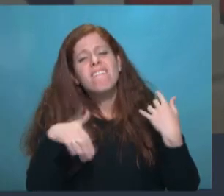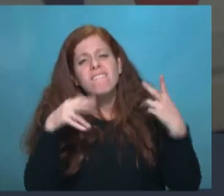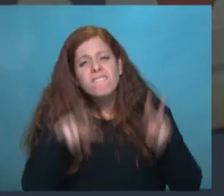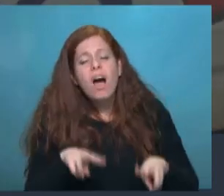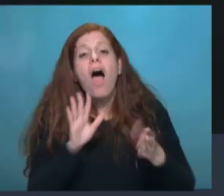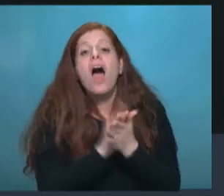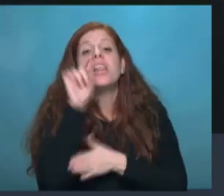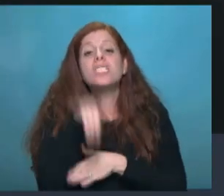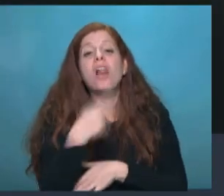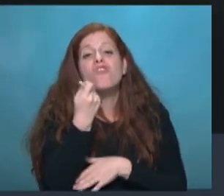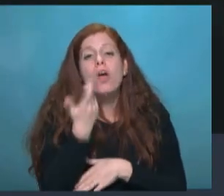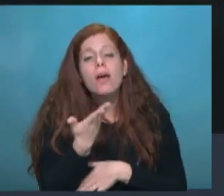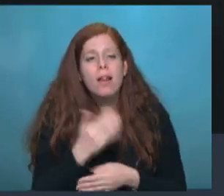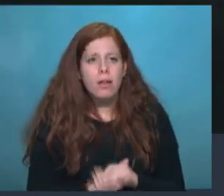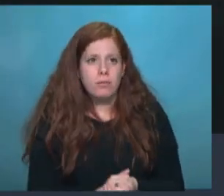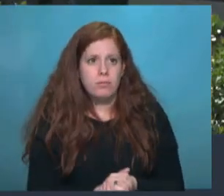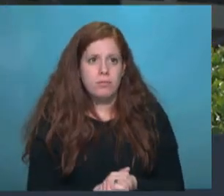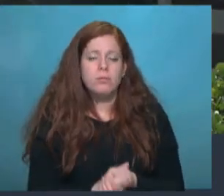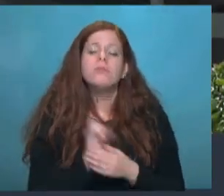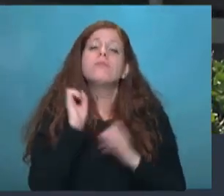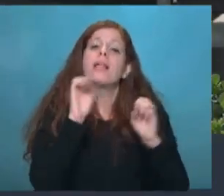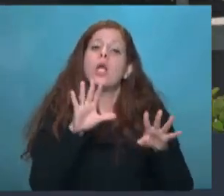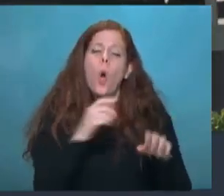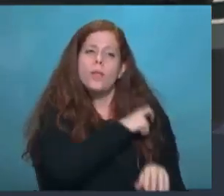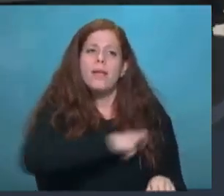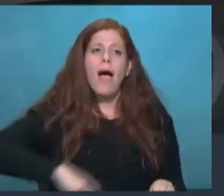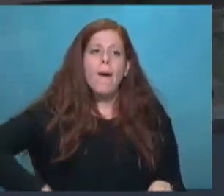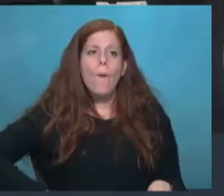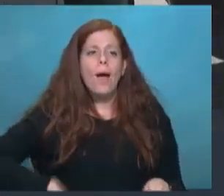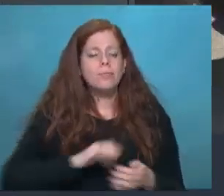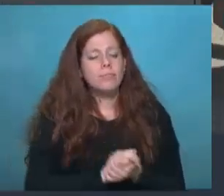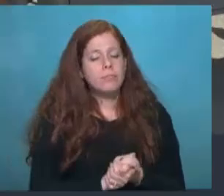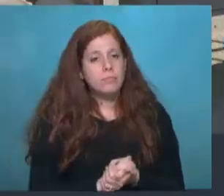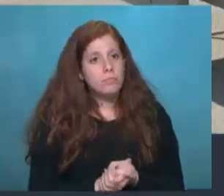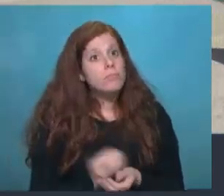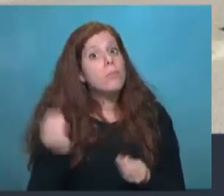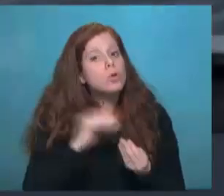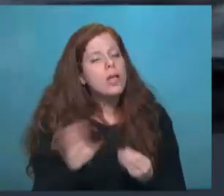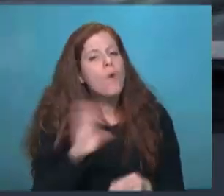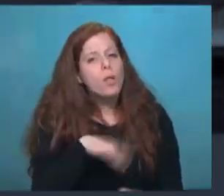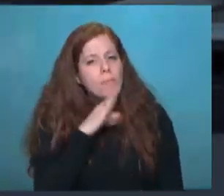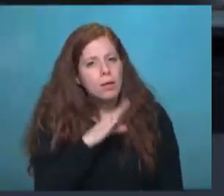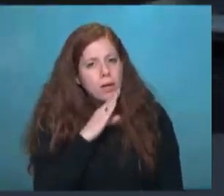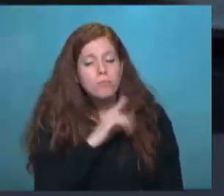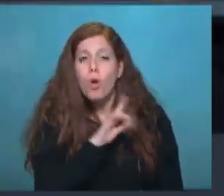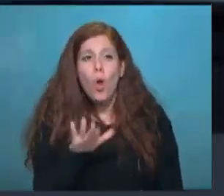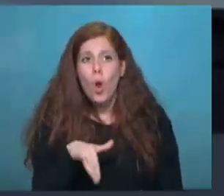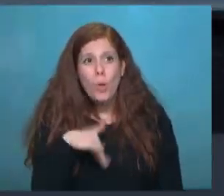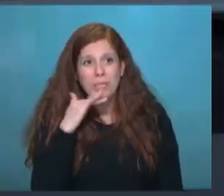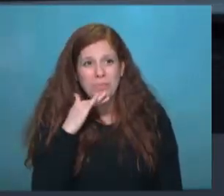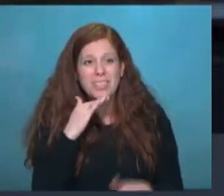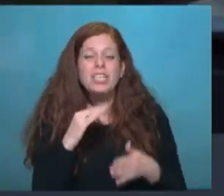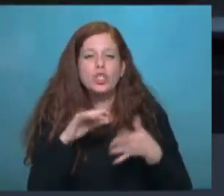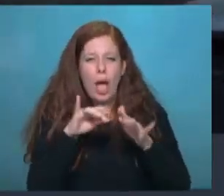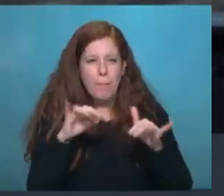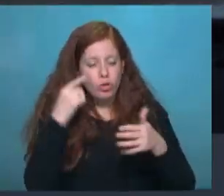11,000 שקל. תדליק אורות, שים חגורה. נוסף על כך יש עוד בעיה. לא מספיק שהמחשב גורם לבוחנים לא להסתכל